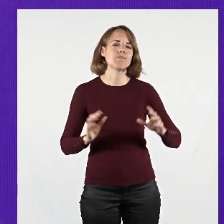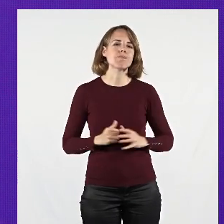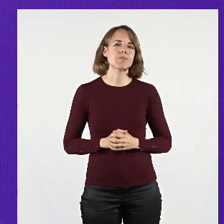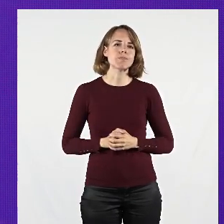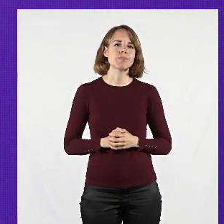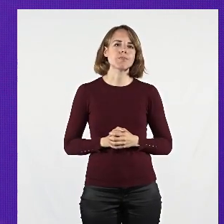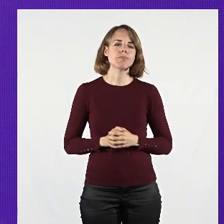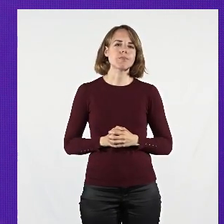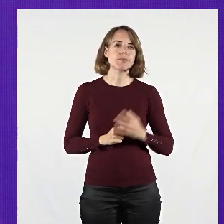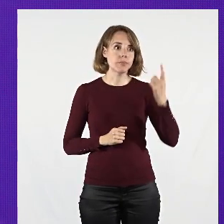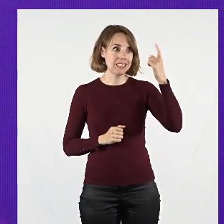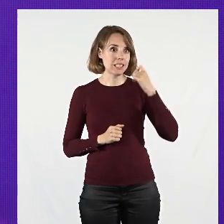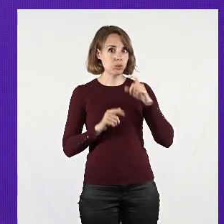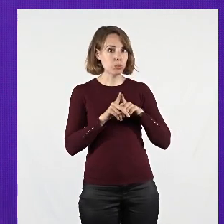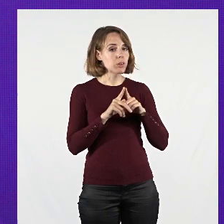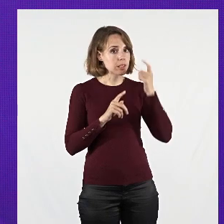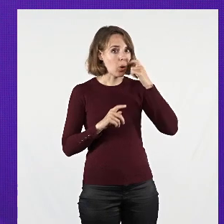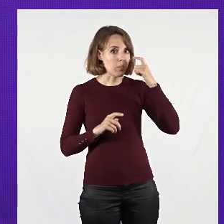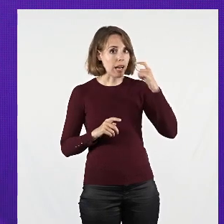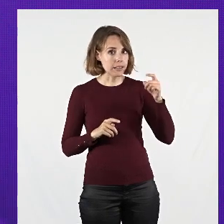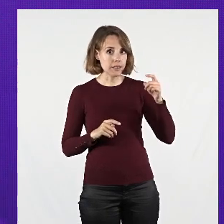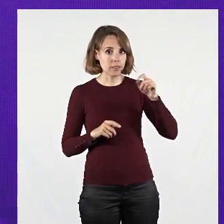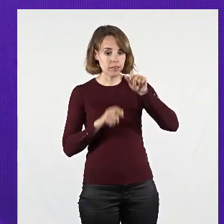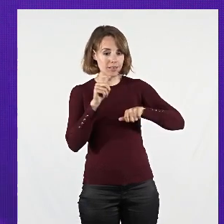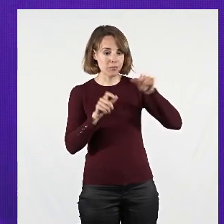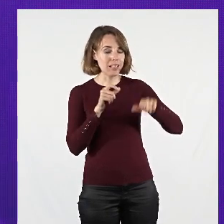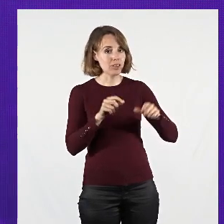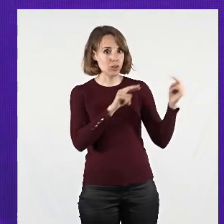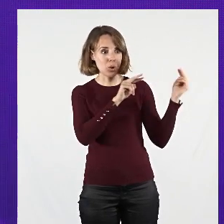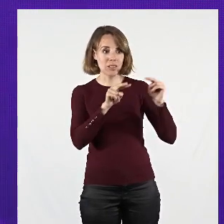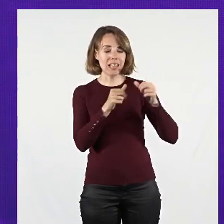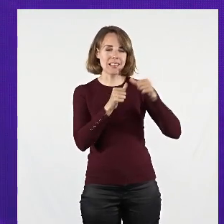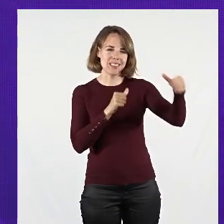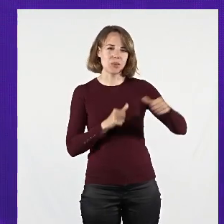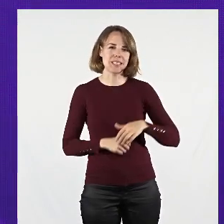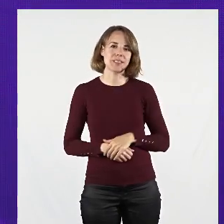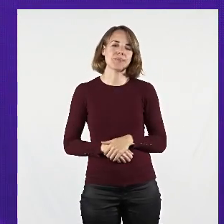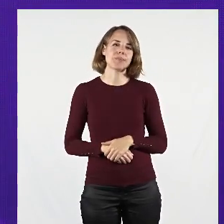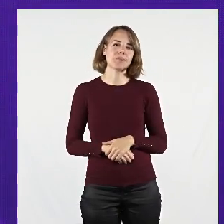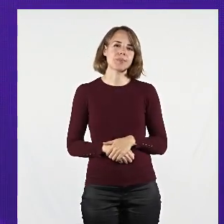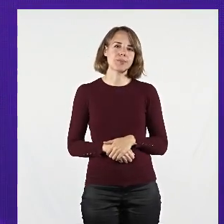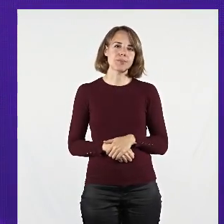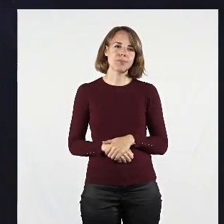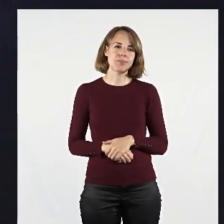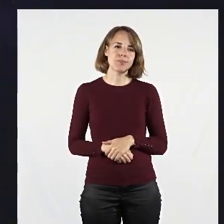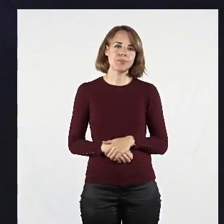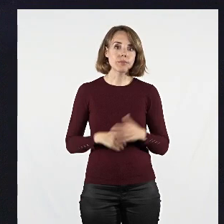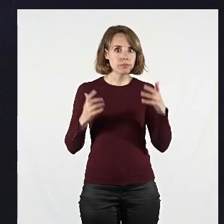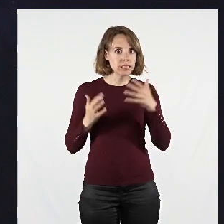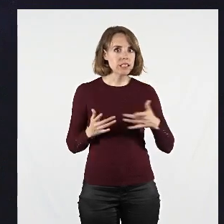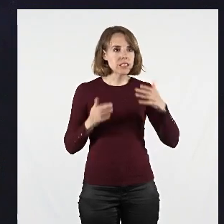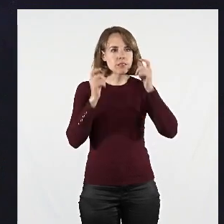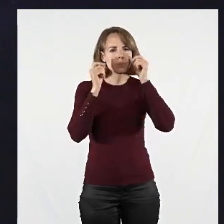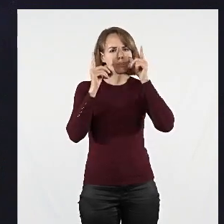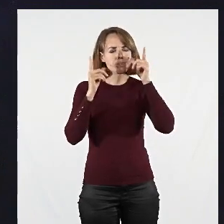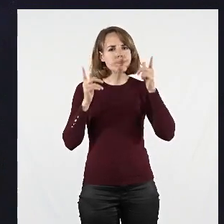de nos auditeurs qui nous suivent. Remarque pour vous, David Causse, surprenant chiffre. Car les